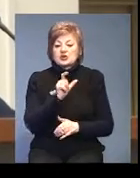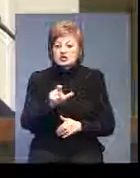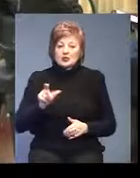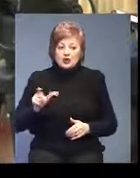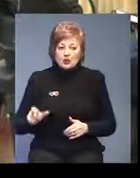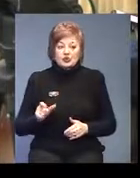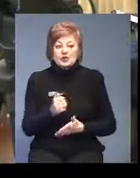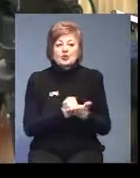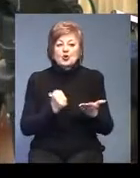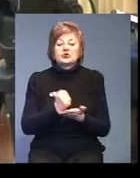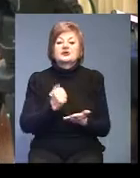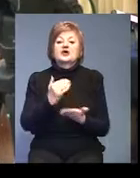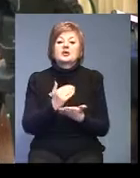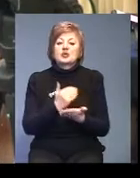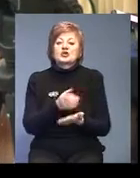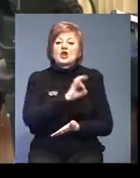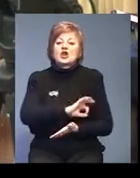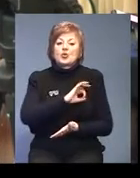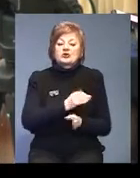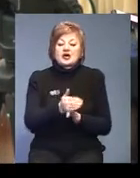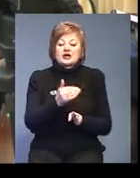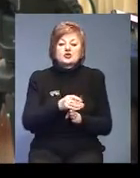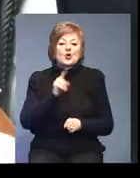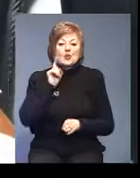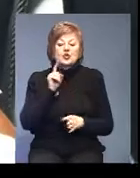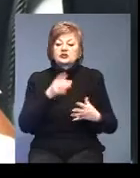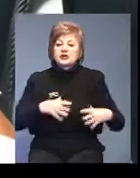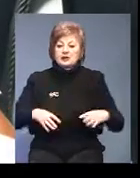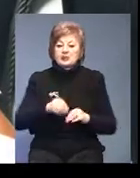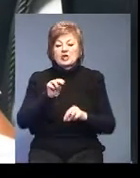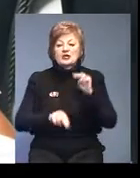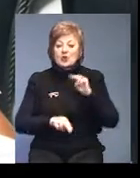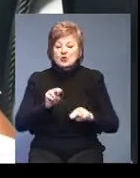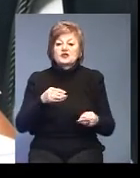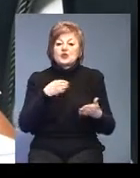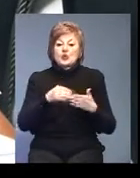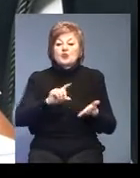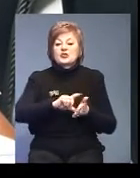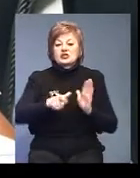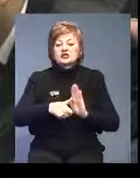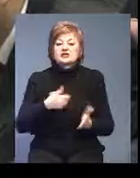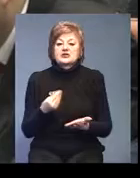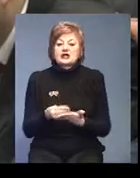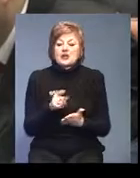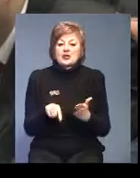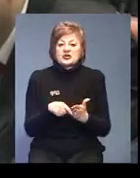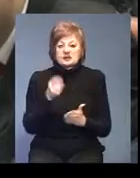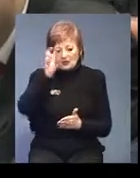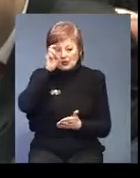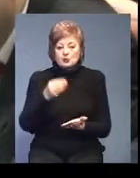та затвердити порядок пільгового кредитування молодих родин на будівництво і придбання житла за кошти міського